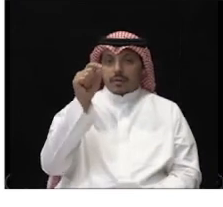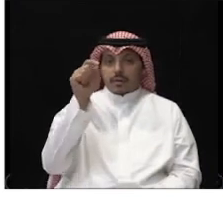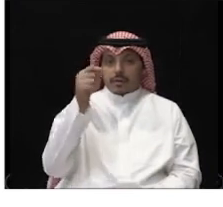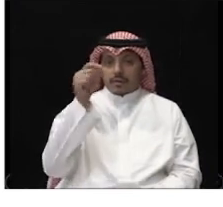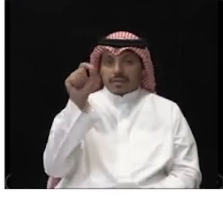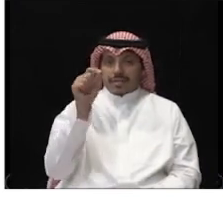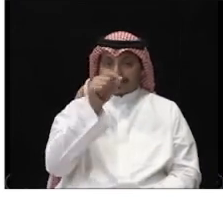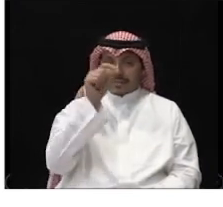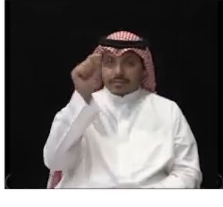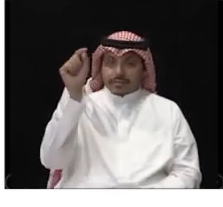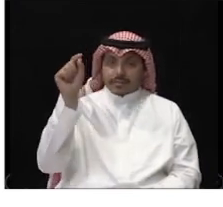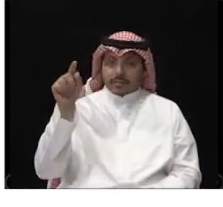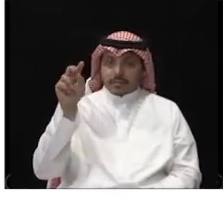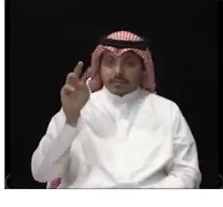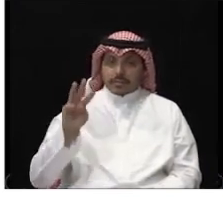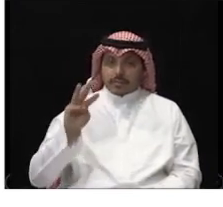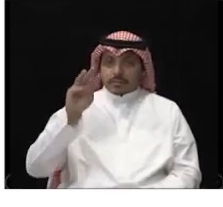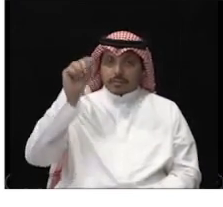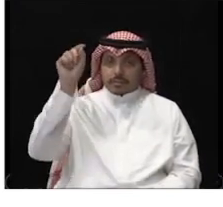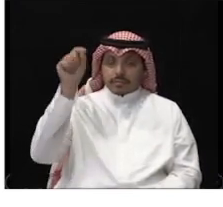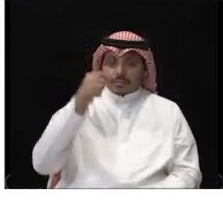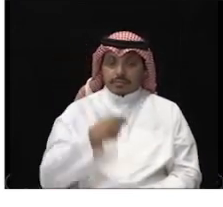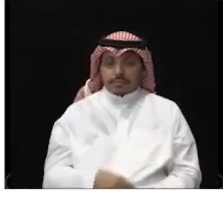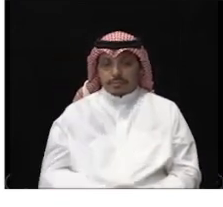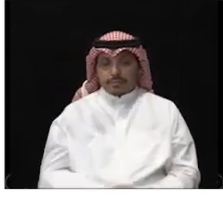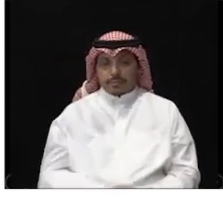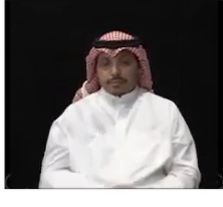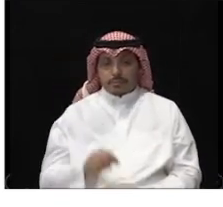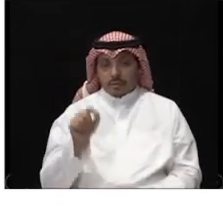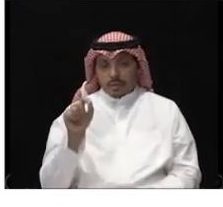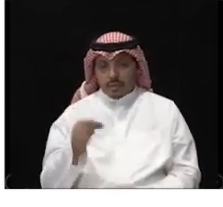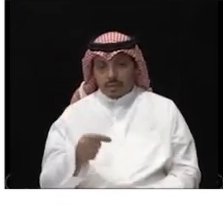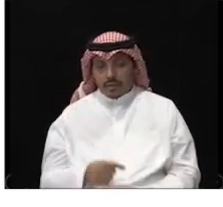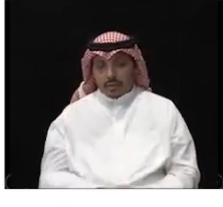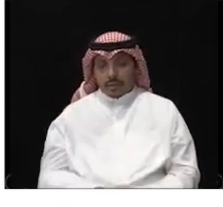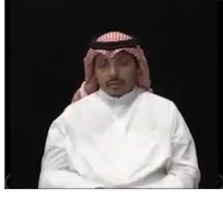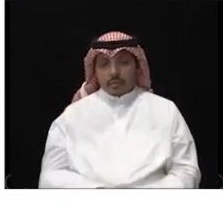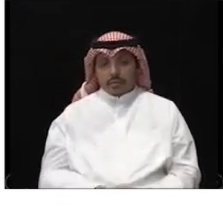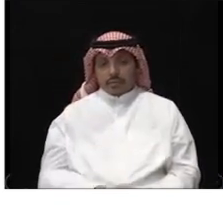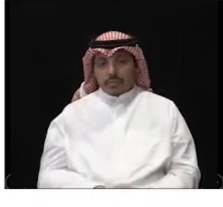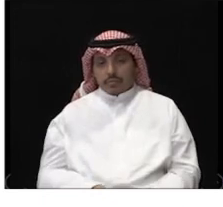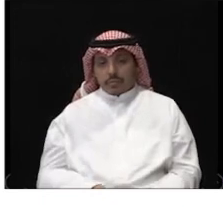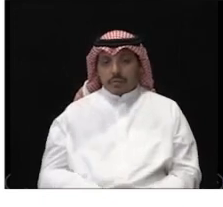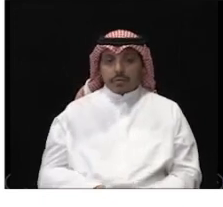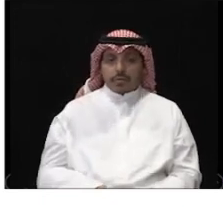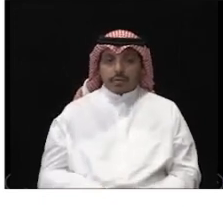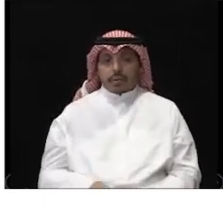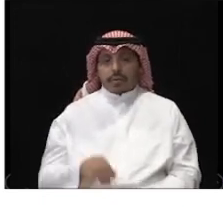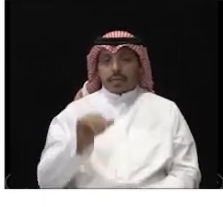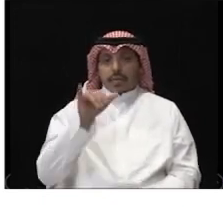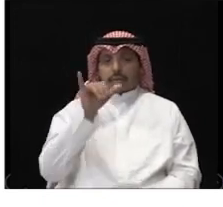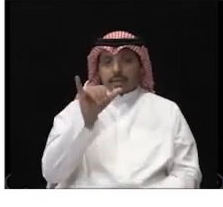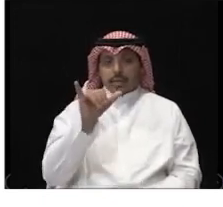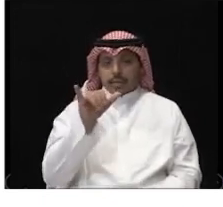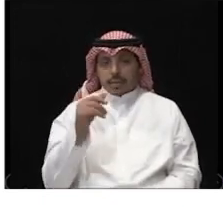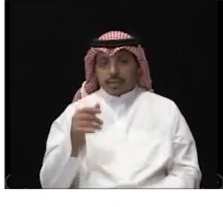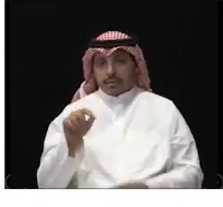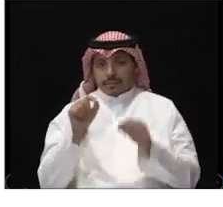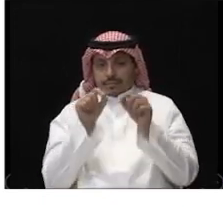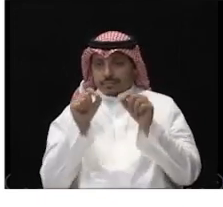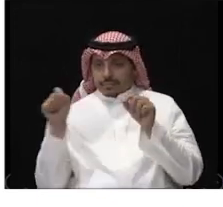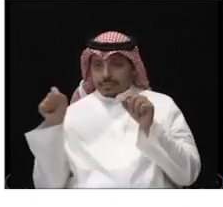وكسرة، أحسنتم. إذا تكتب بوسط الكلمة بهذا الشكل، يد قبلها ويد بعدها لأنها في